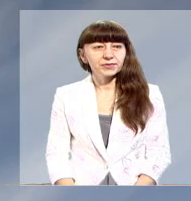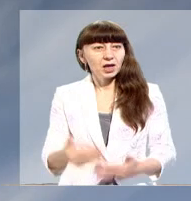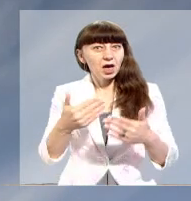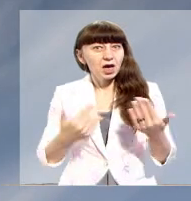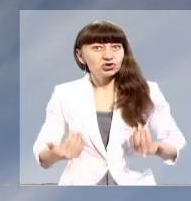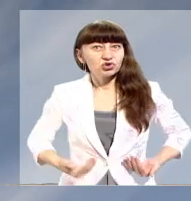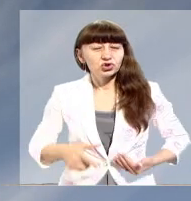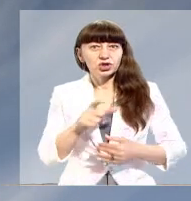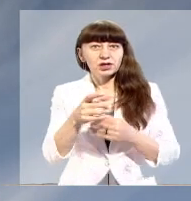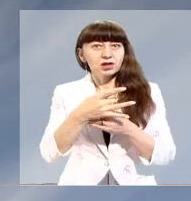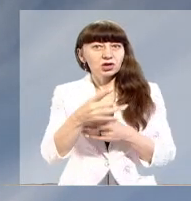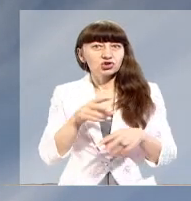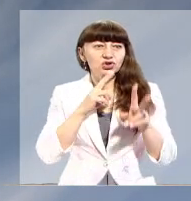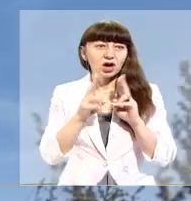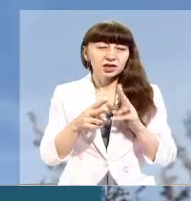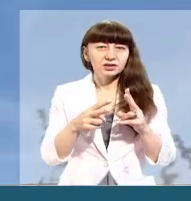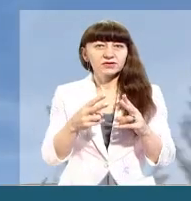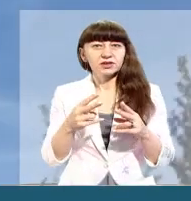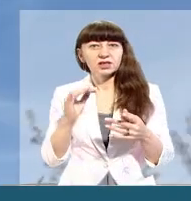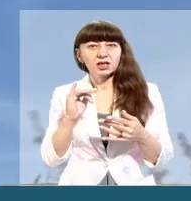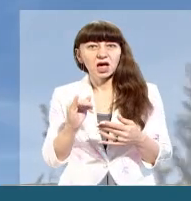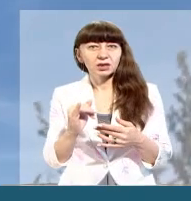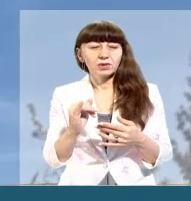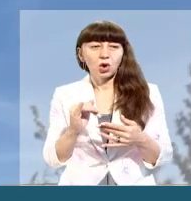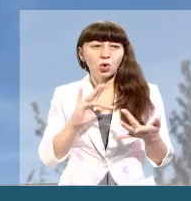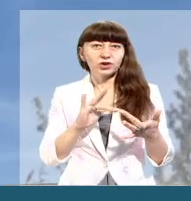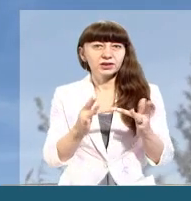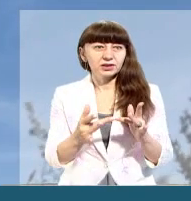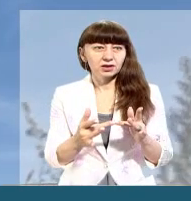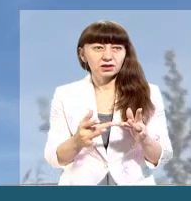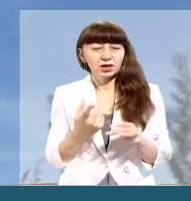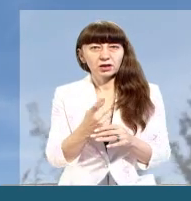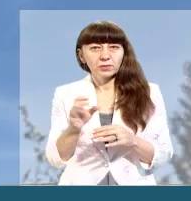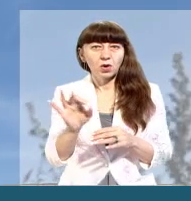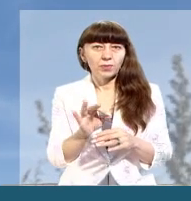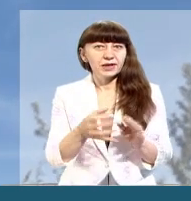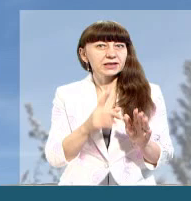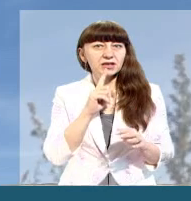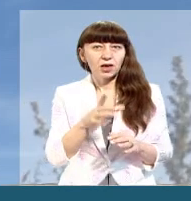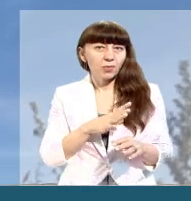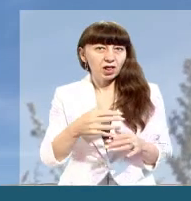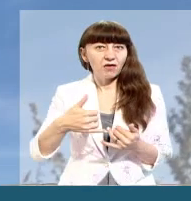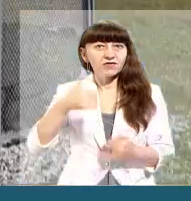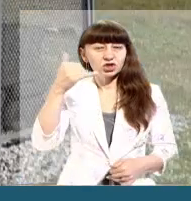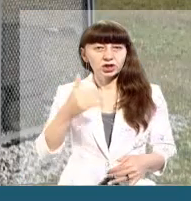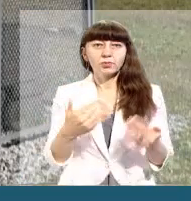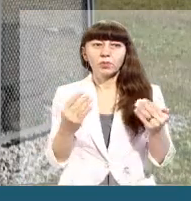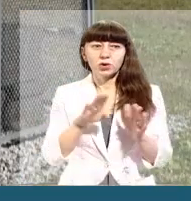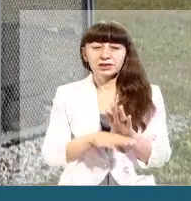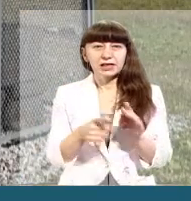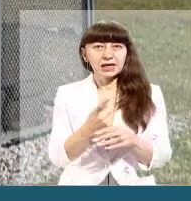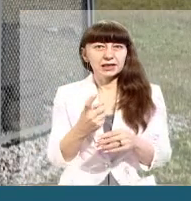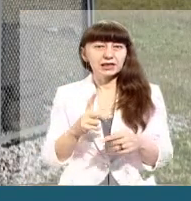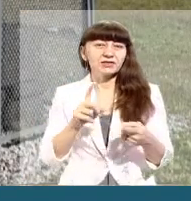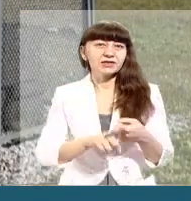Ранее жители указанного района жаловались на качество сотовой связи. В Ударнике на тот момент отсутствовала вышка. После этого оператором связи «Билайн»